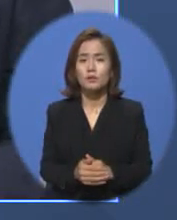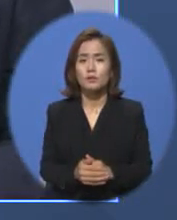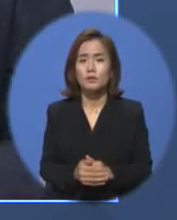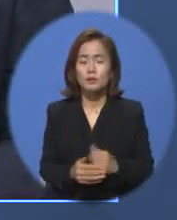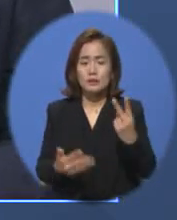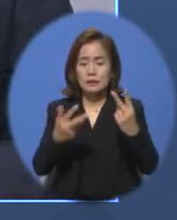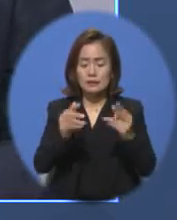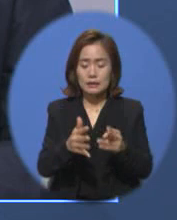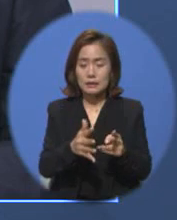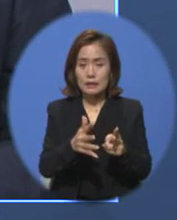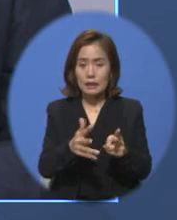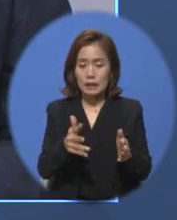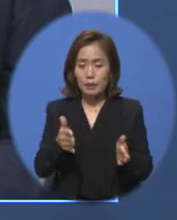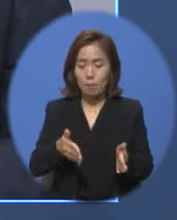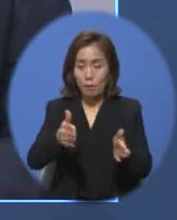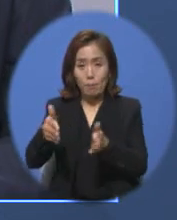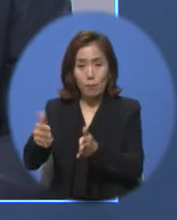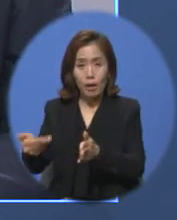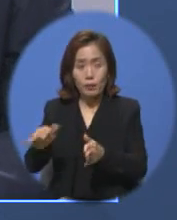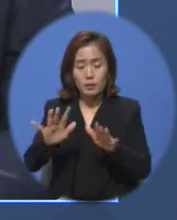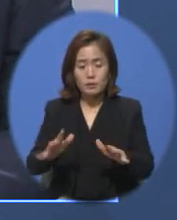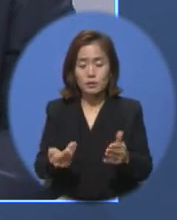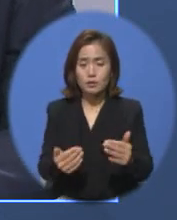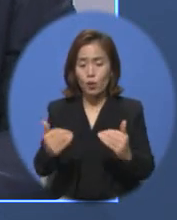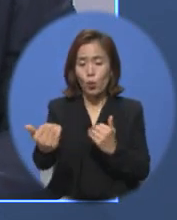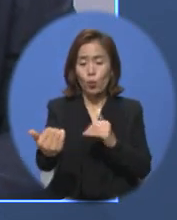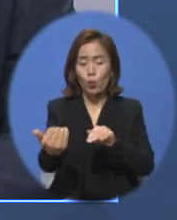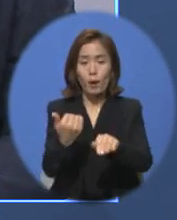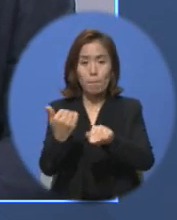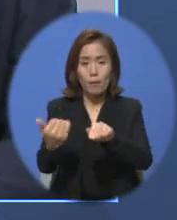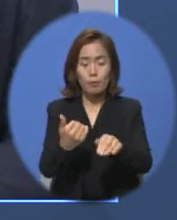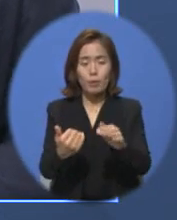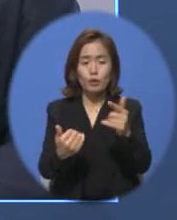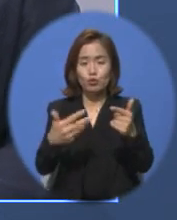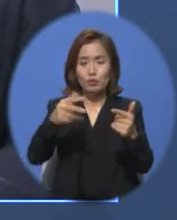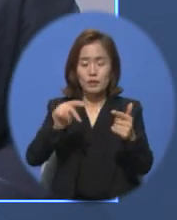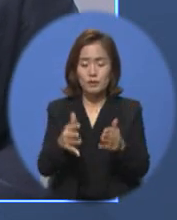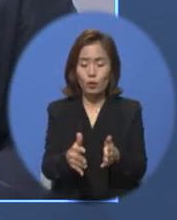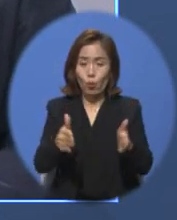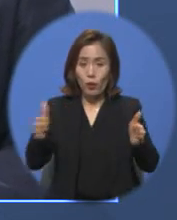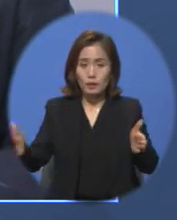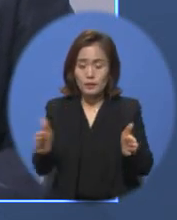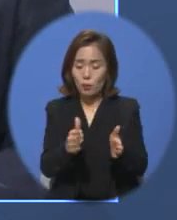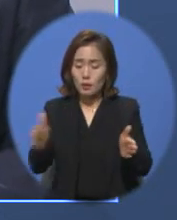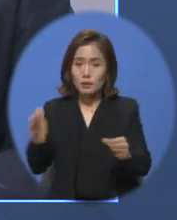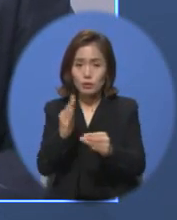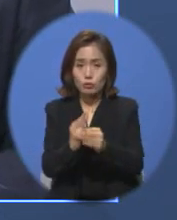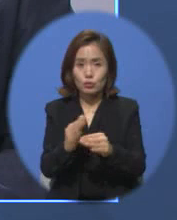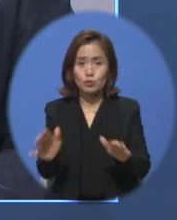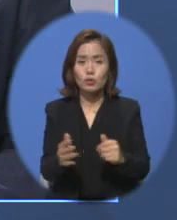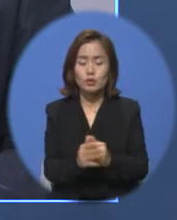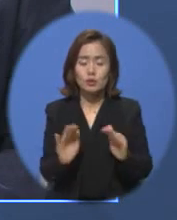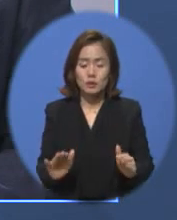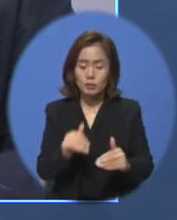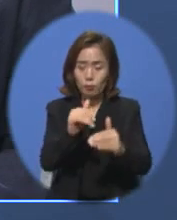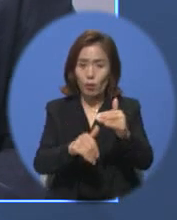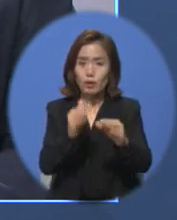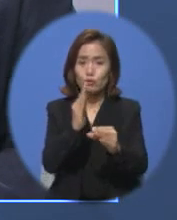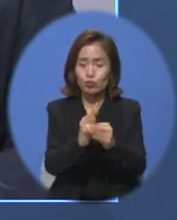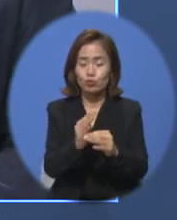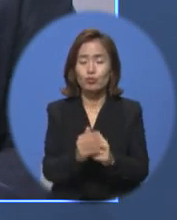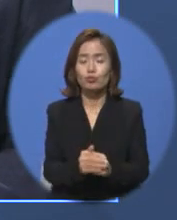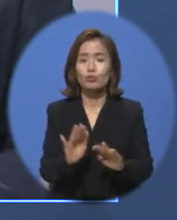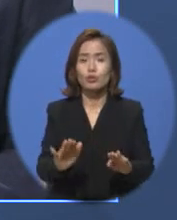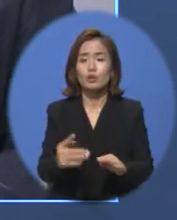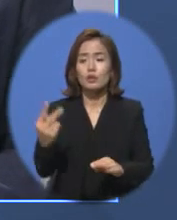차선도로가 6차선도로로확장되고있습니다.이프로젝트는 현재진행중이며최종설계안이 작성